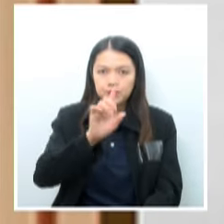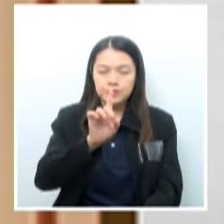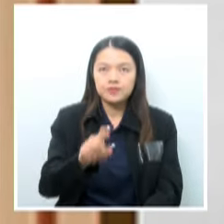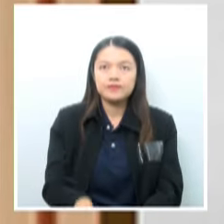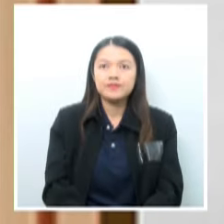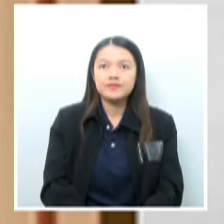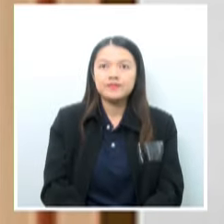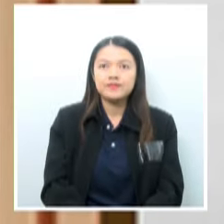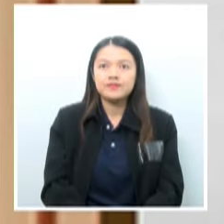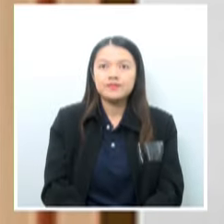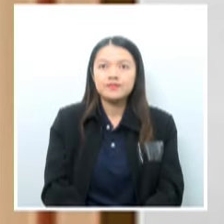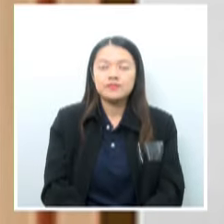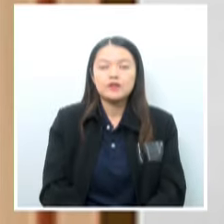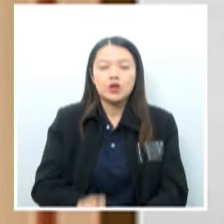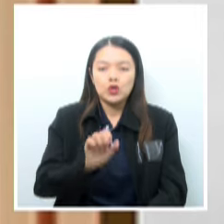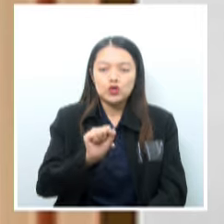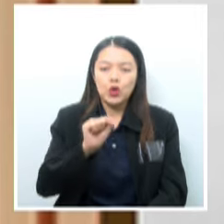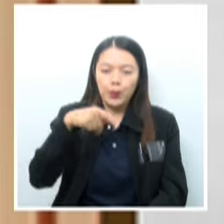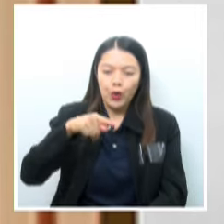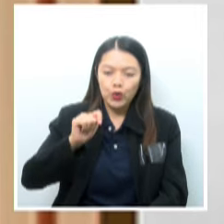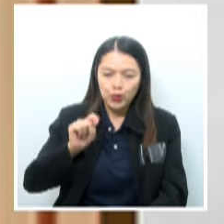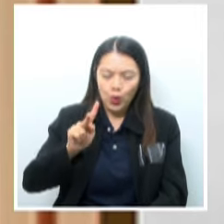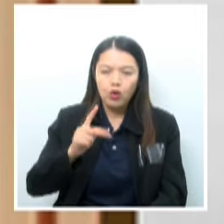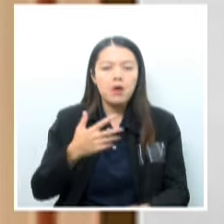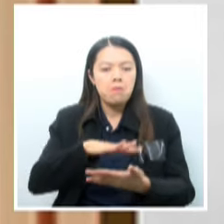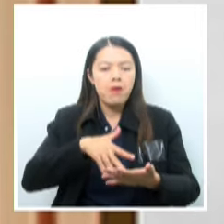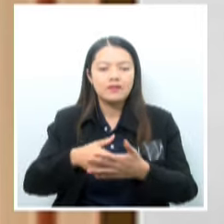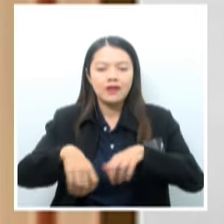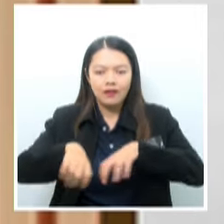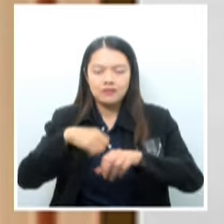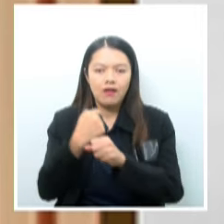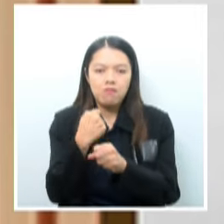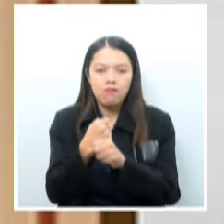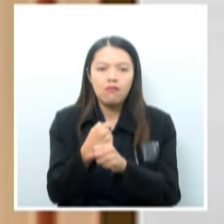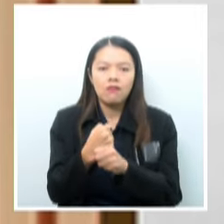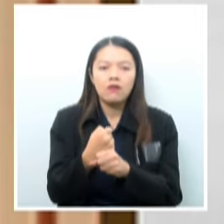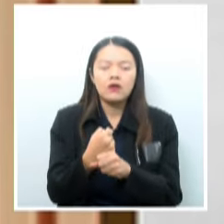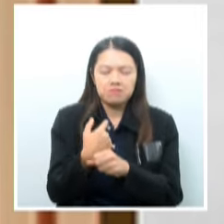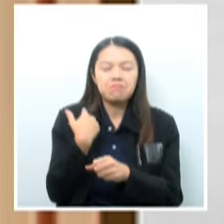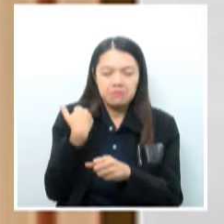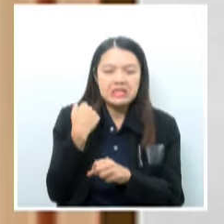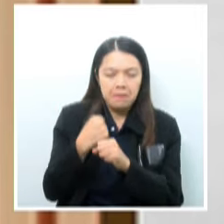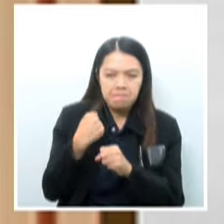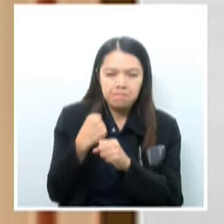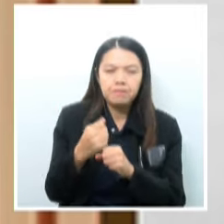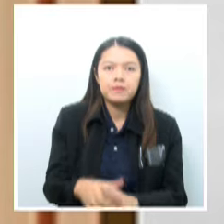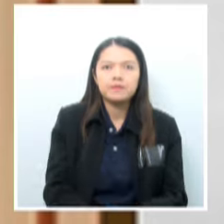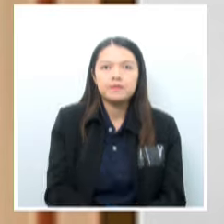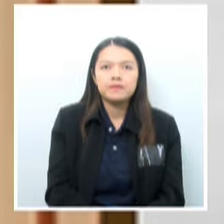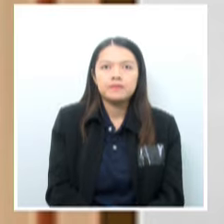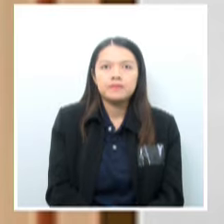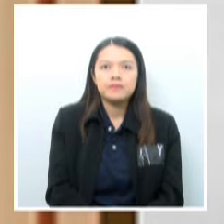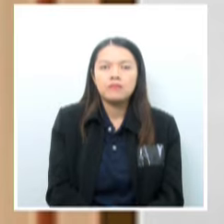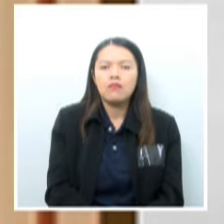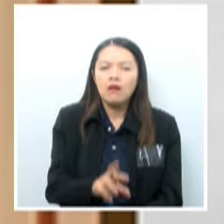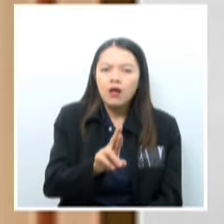ที่ทางสปท.ได้วางแนวทางในการดำเนินการเราทำครับเพียงแต่ว่าการจัด